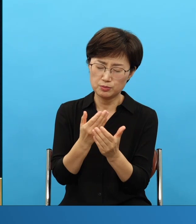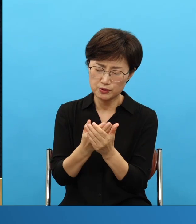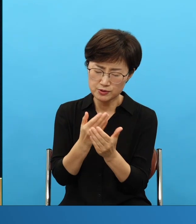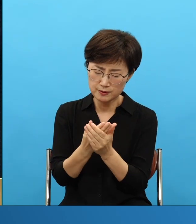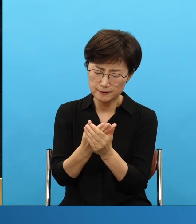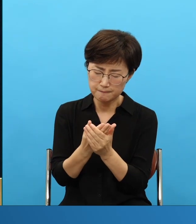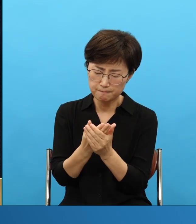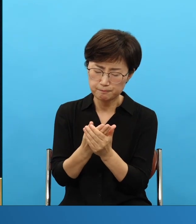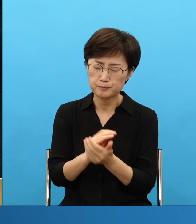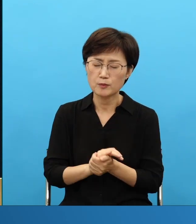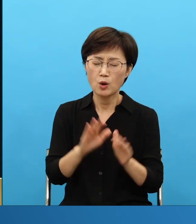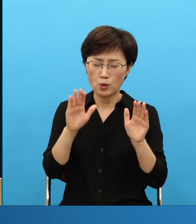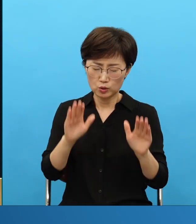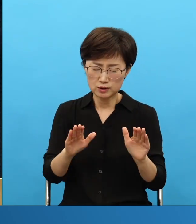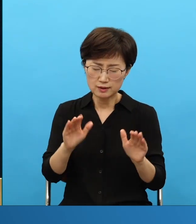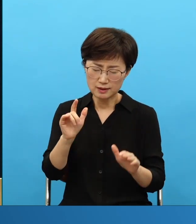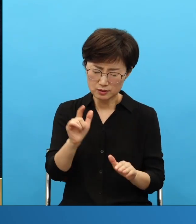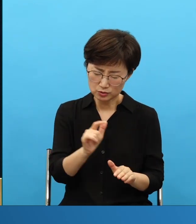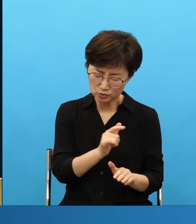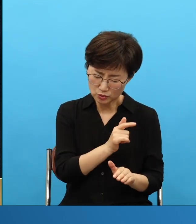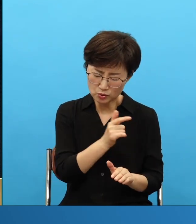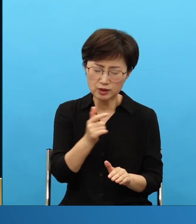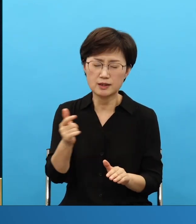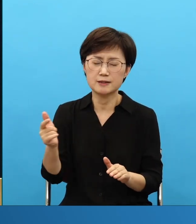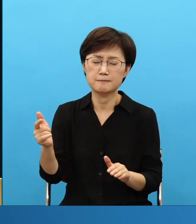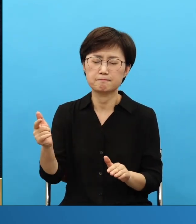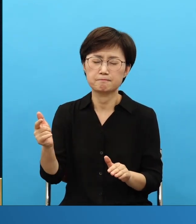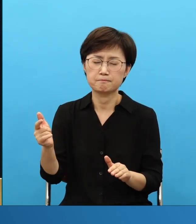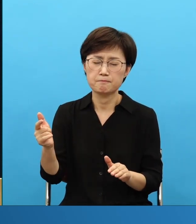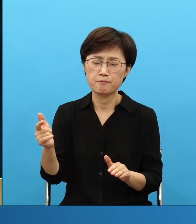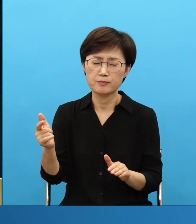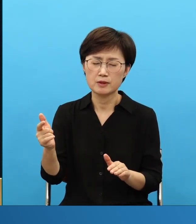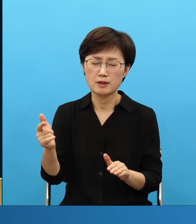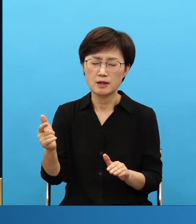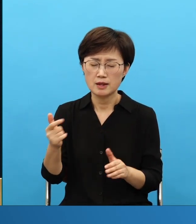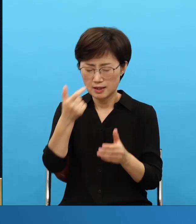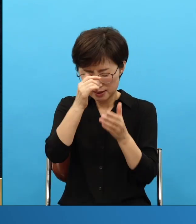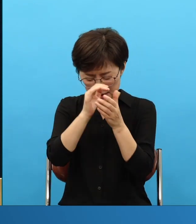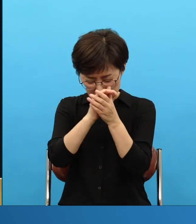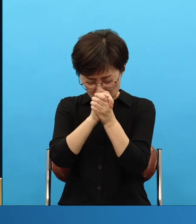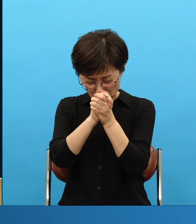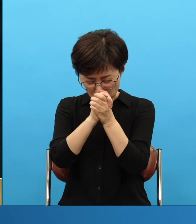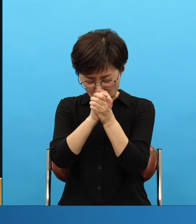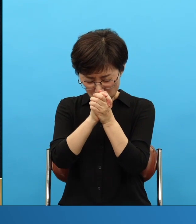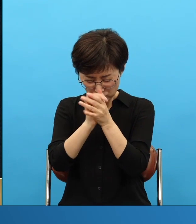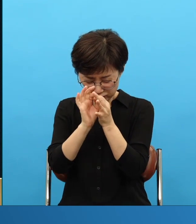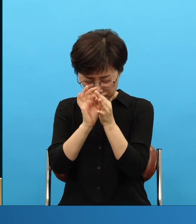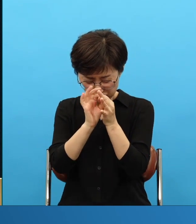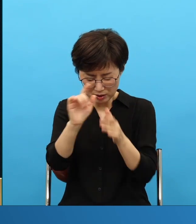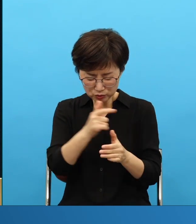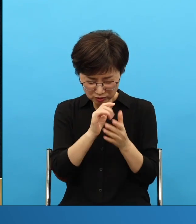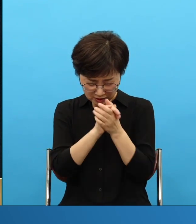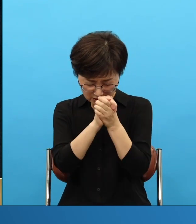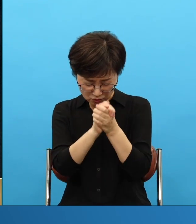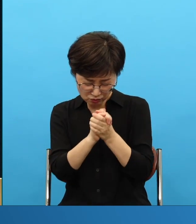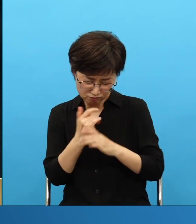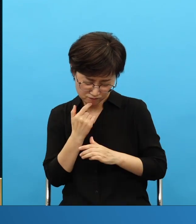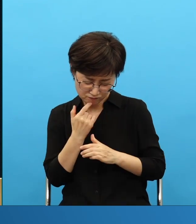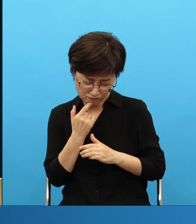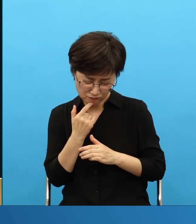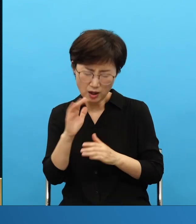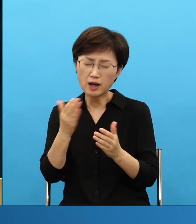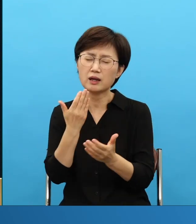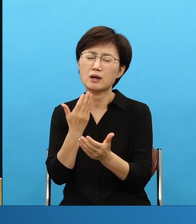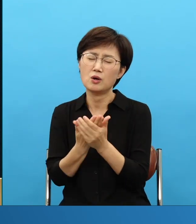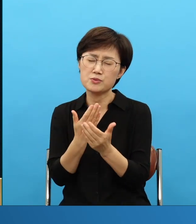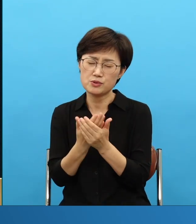continue to receive strength all day 오늘 long. 하루 종일 망대를 세우는 날이 되게 해 And all 주옵소서. day long may we continue to establish the